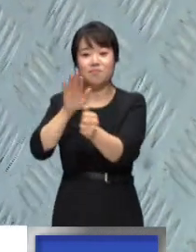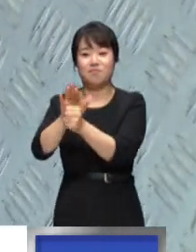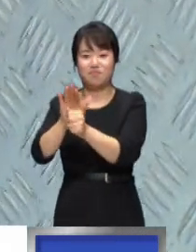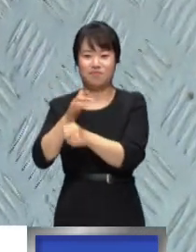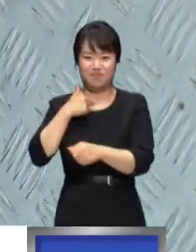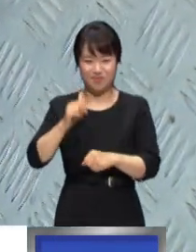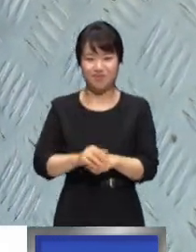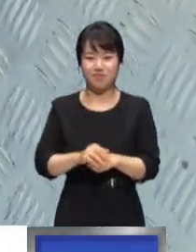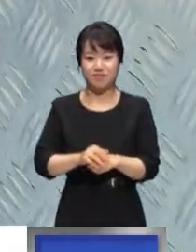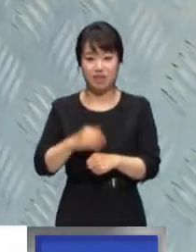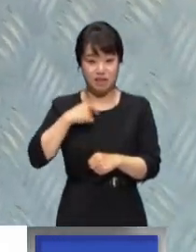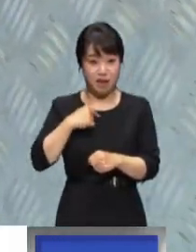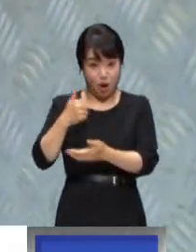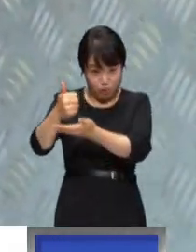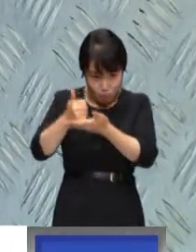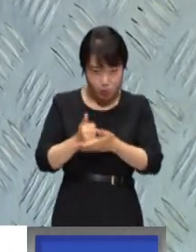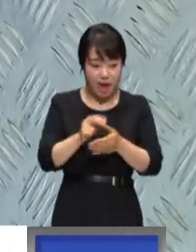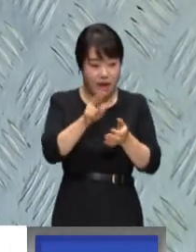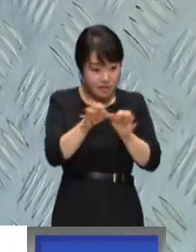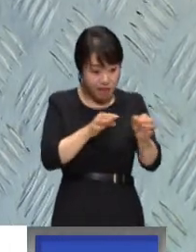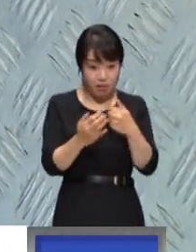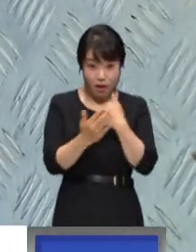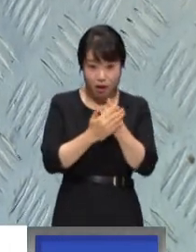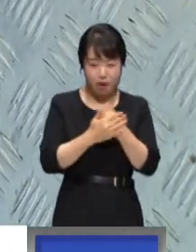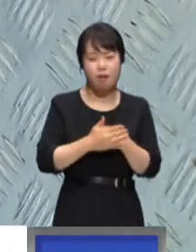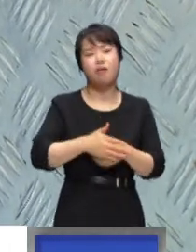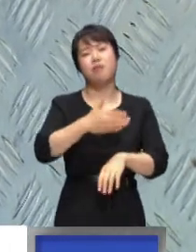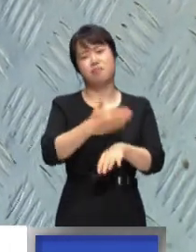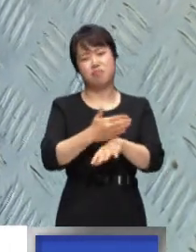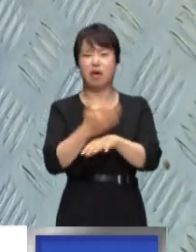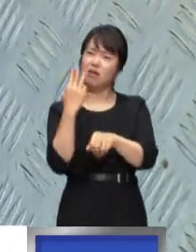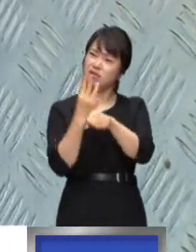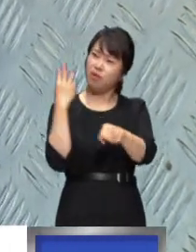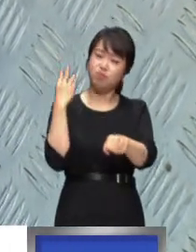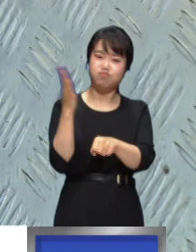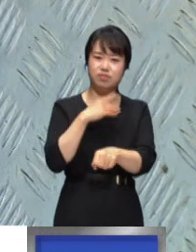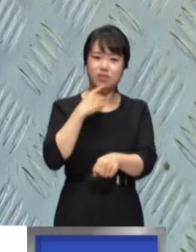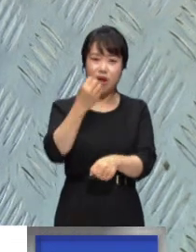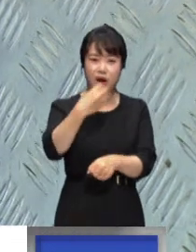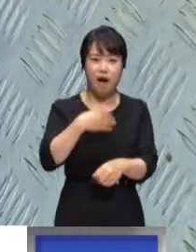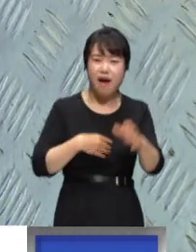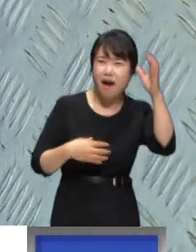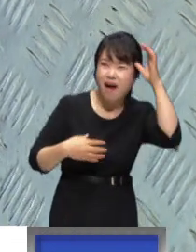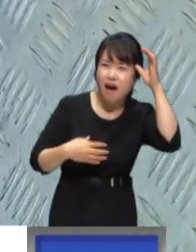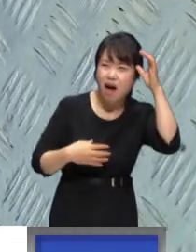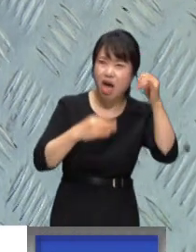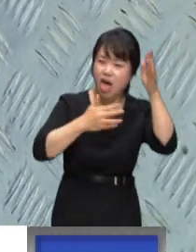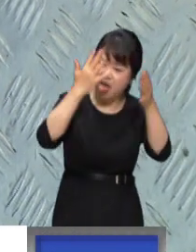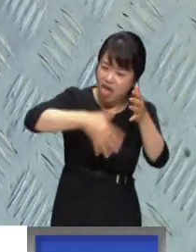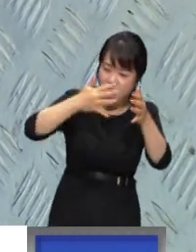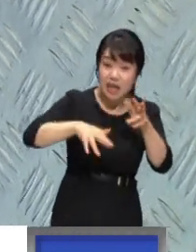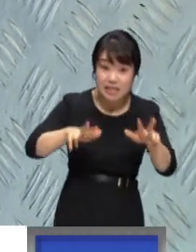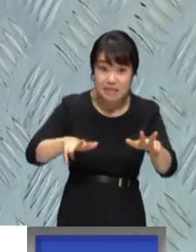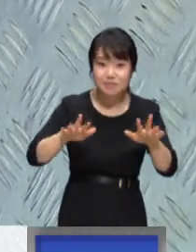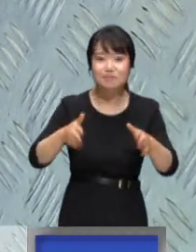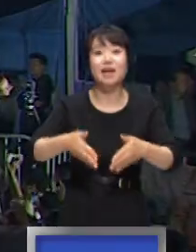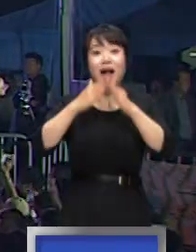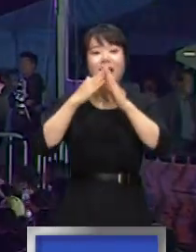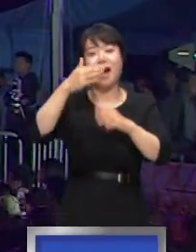감사하죠. 자리를 마련해 주셔서. 이거 원래 3년 전부터 한번 한다고 했는데 코로나 때 못했거든요. 하게 돼서